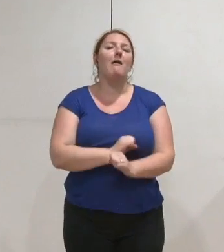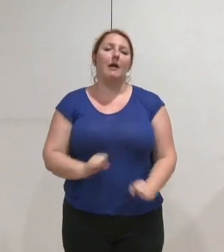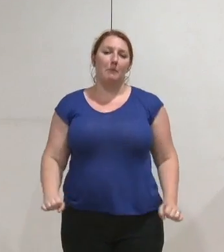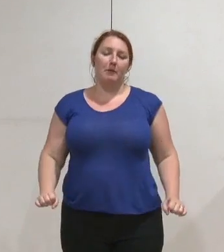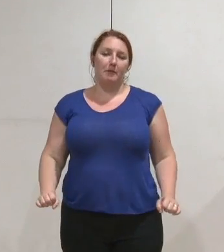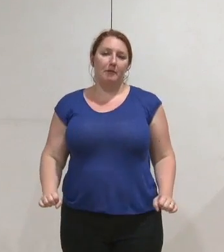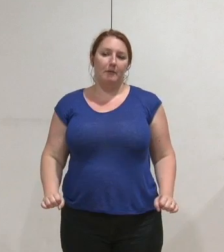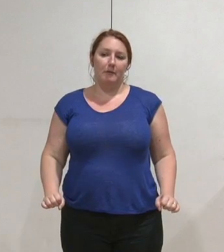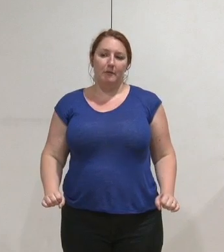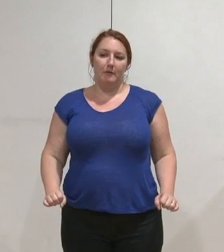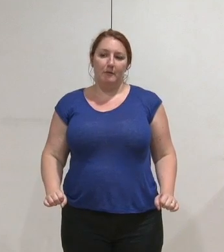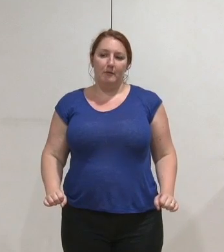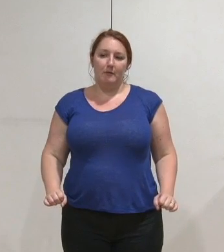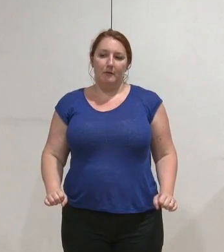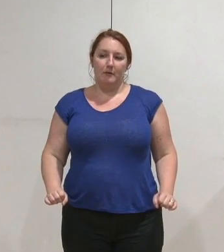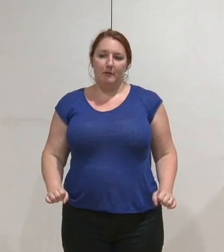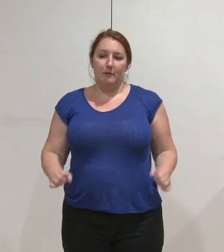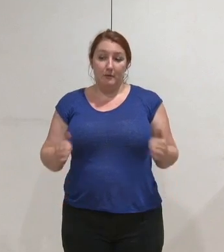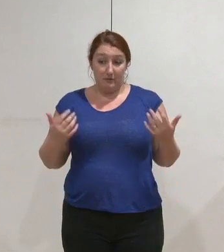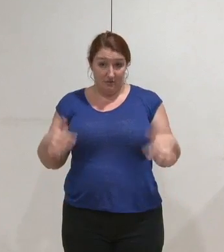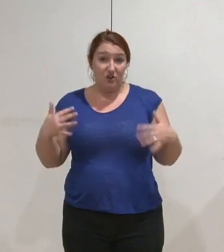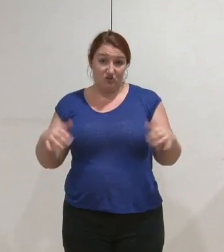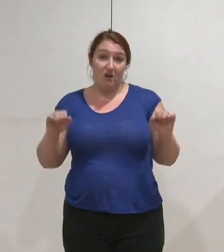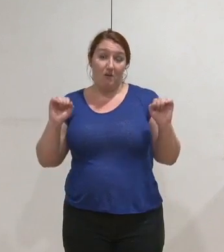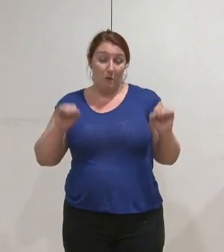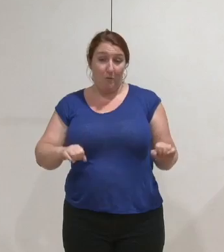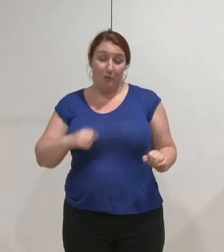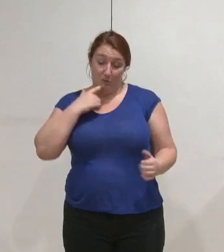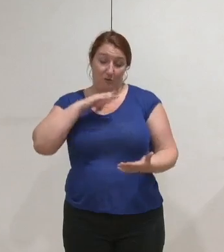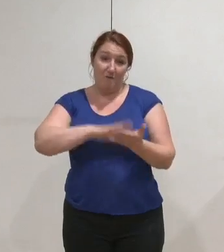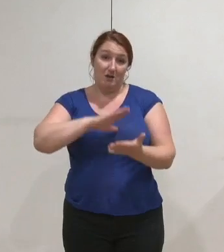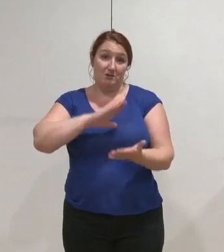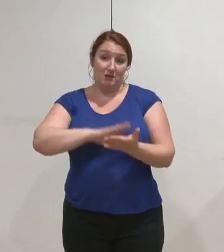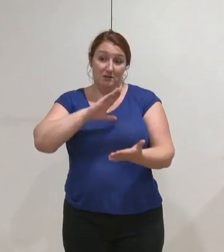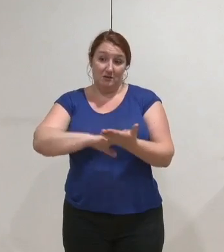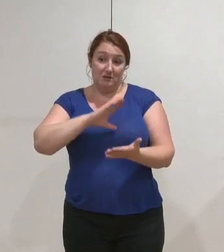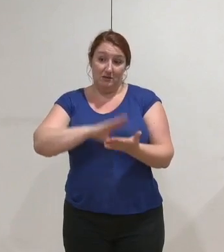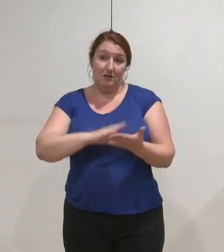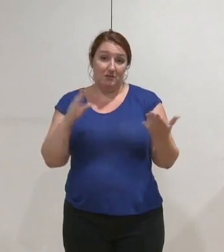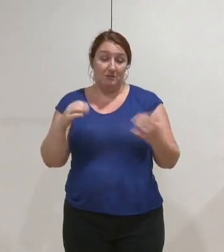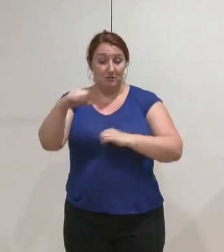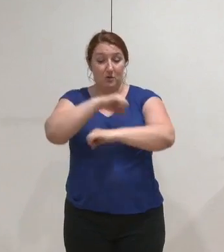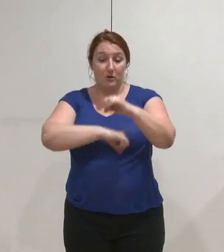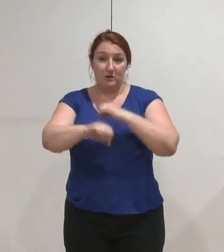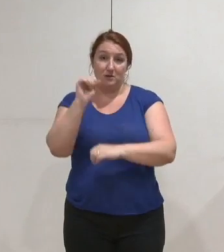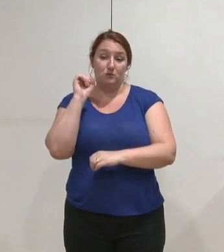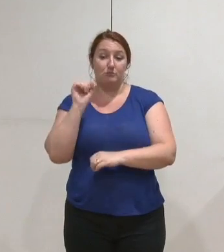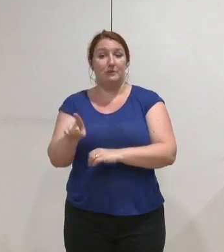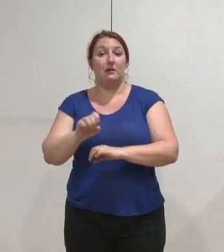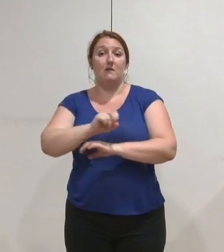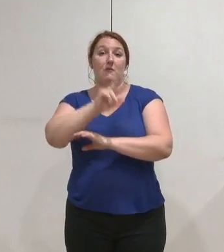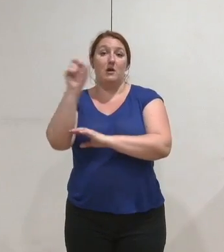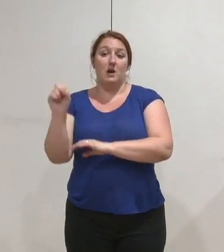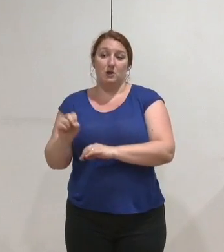pense que rien que pour ça on peut se féliciter effectivement de certaines de l'organisation de ce